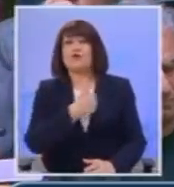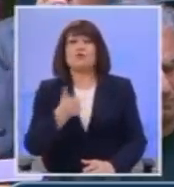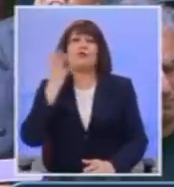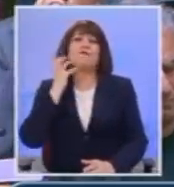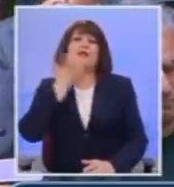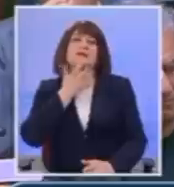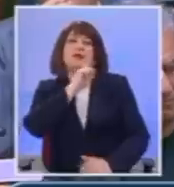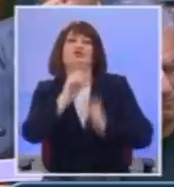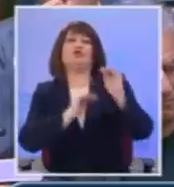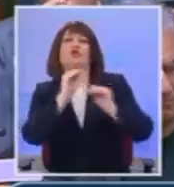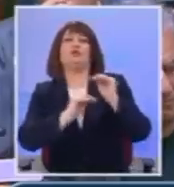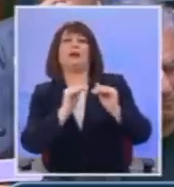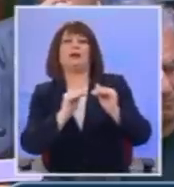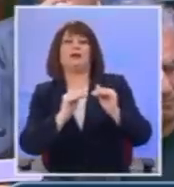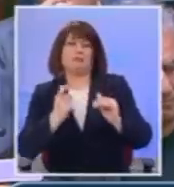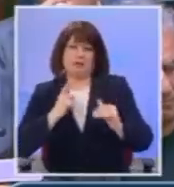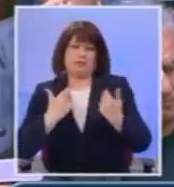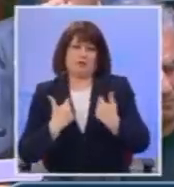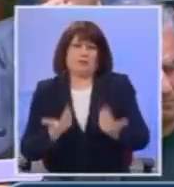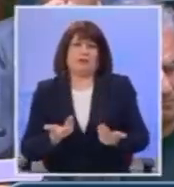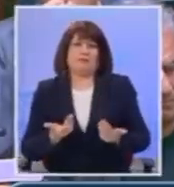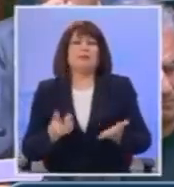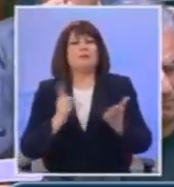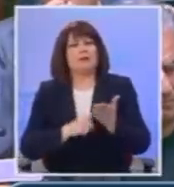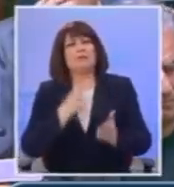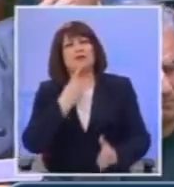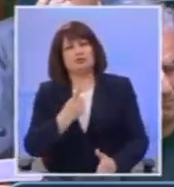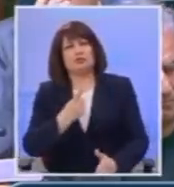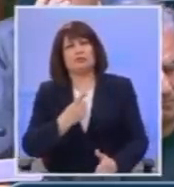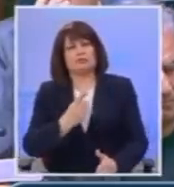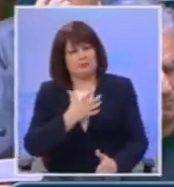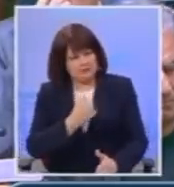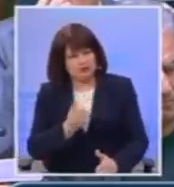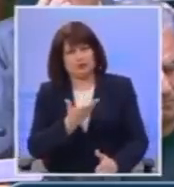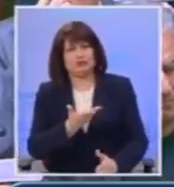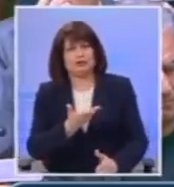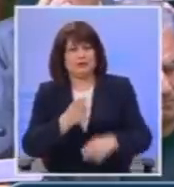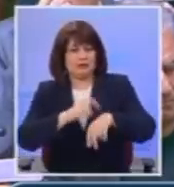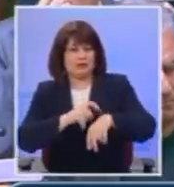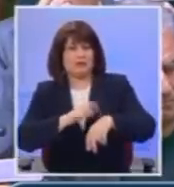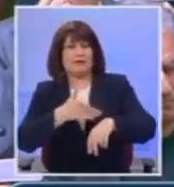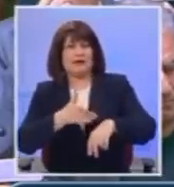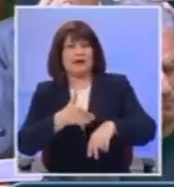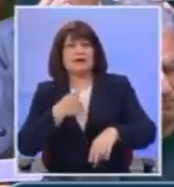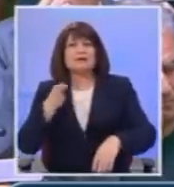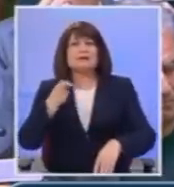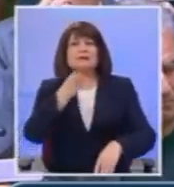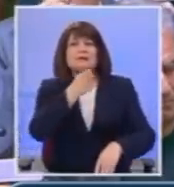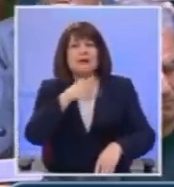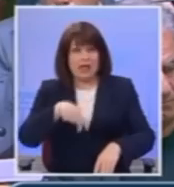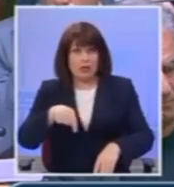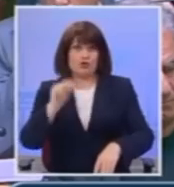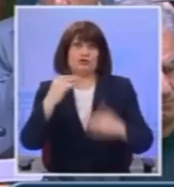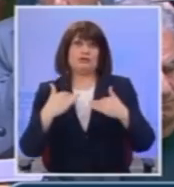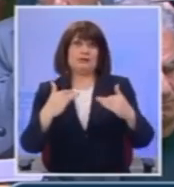κύριος Βενιζέλος που ρωτάει, και θα πρέπει να σας το πω και εμπιστευτικά. γιατί δεν έχετε χρόνο ίσως να κυκλοφορείτε στους διαδρόμους της Βουλής, και σωστά δεν